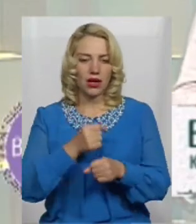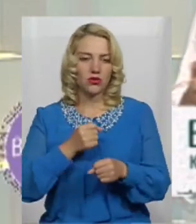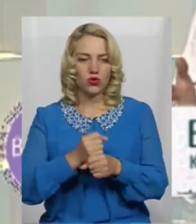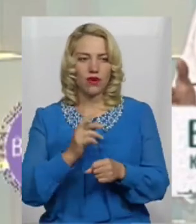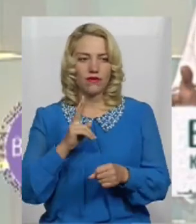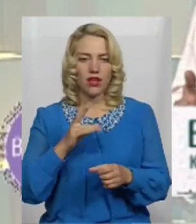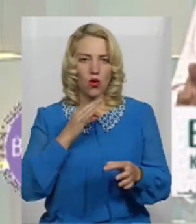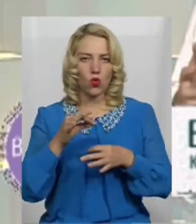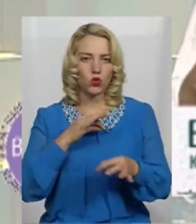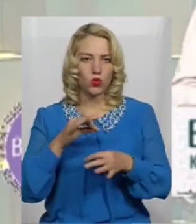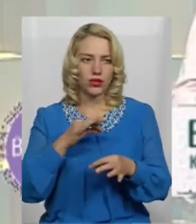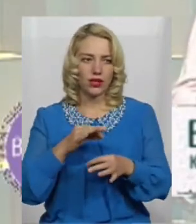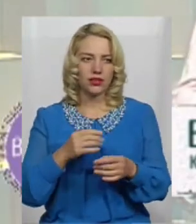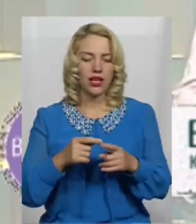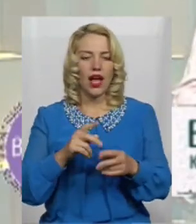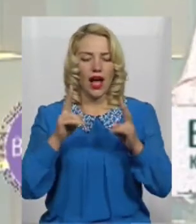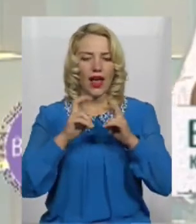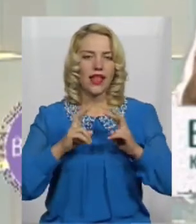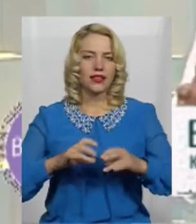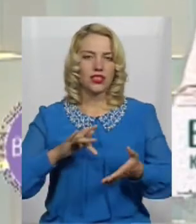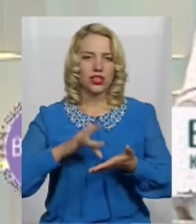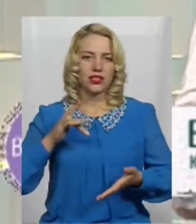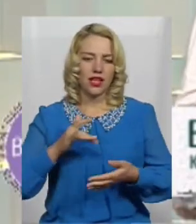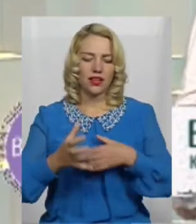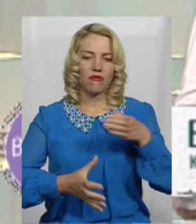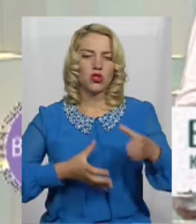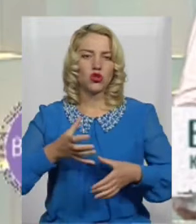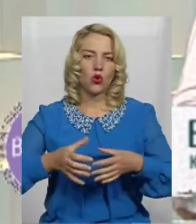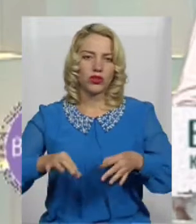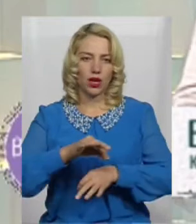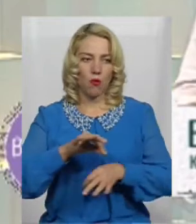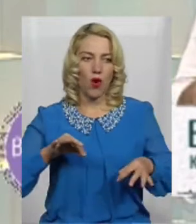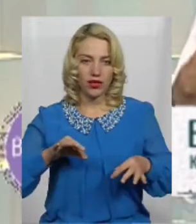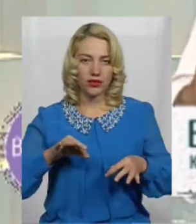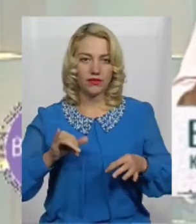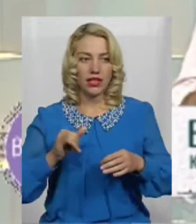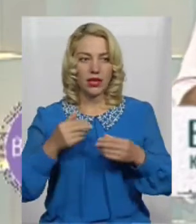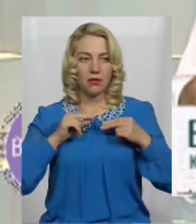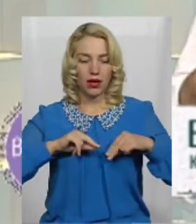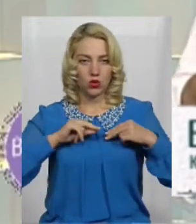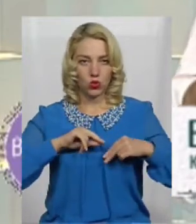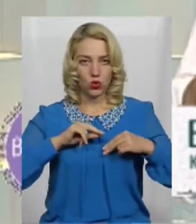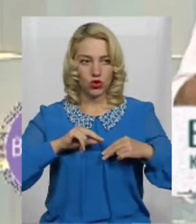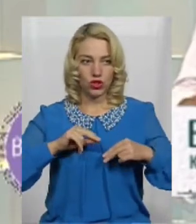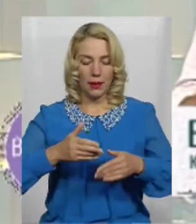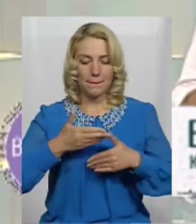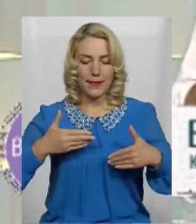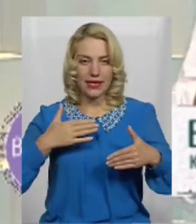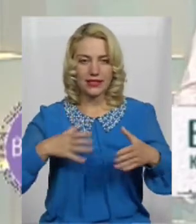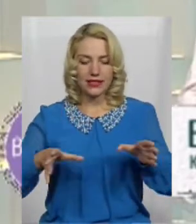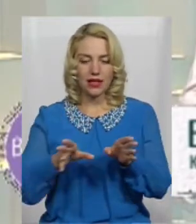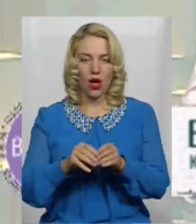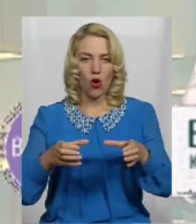працював як консультант аналітичних центрів, міжнародних проєктів. І працюючи, ми з